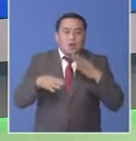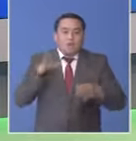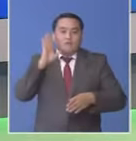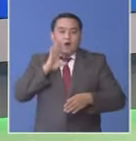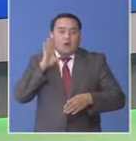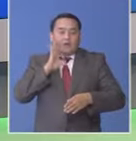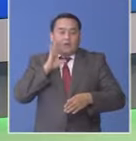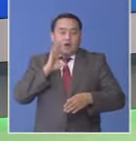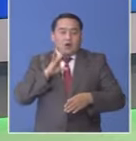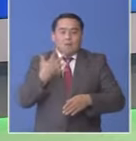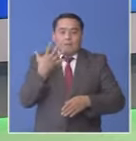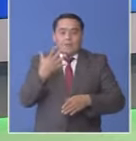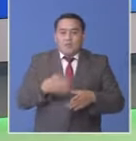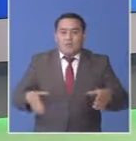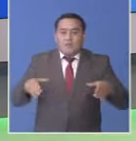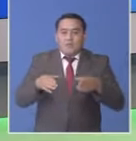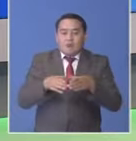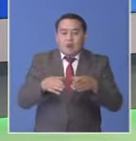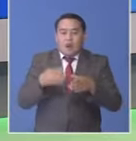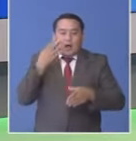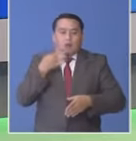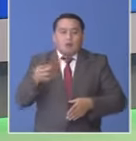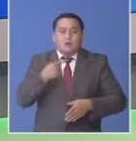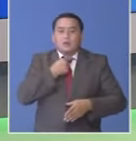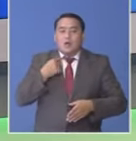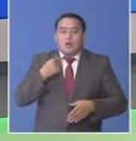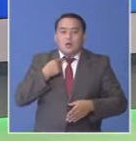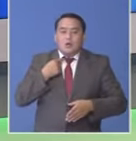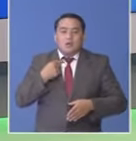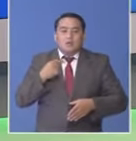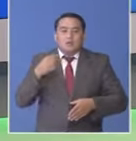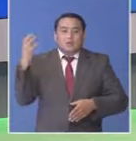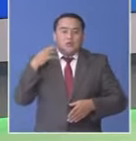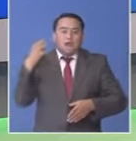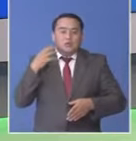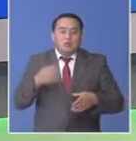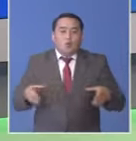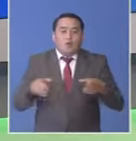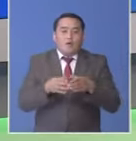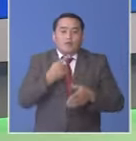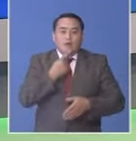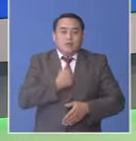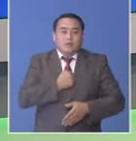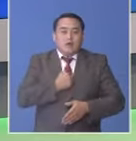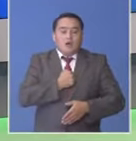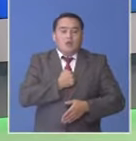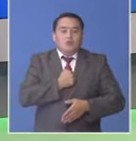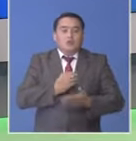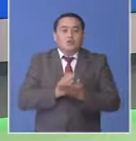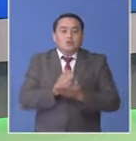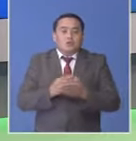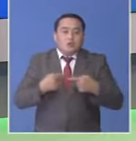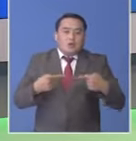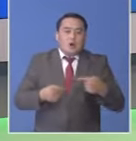преграды. Служащие 5 воинских частей Алматинского, Талдыкурганского и Сарыөзекского гарнизонов в эти дни сдают